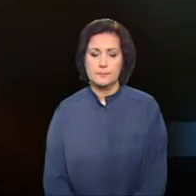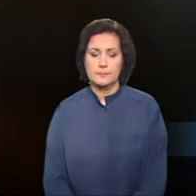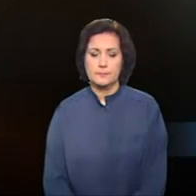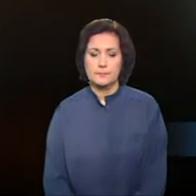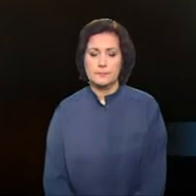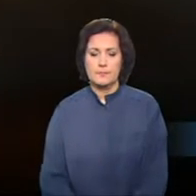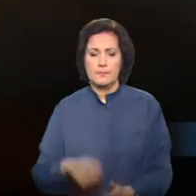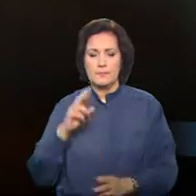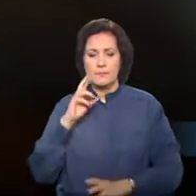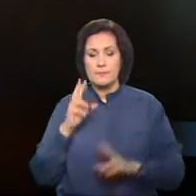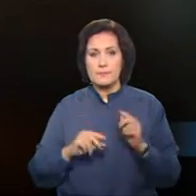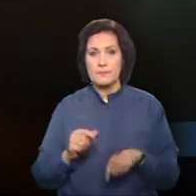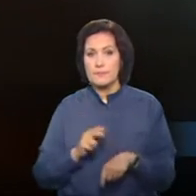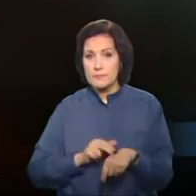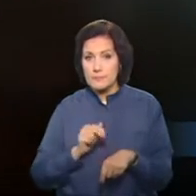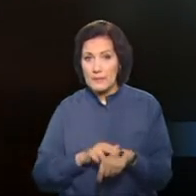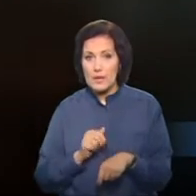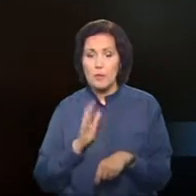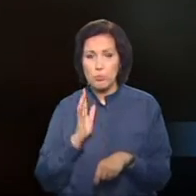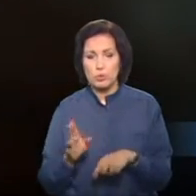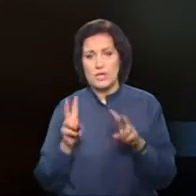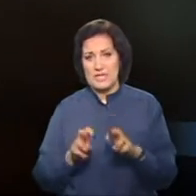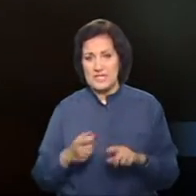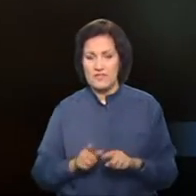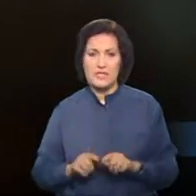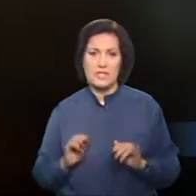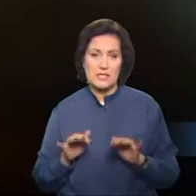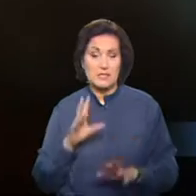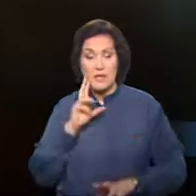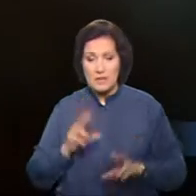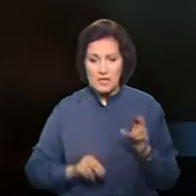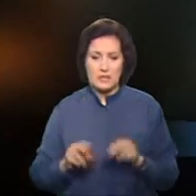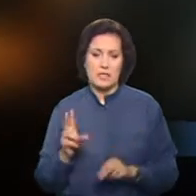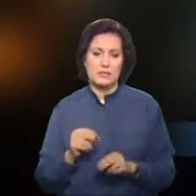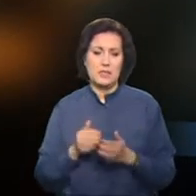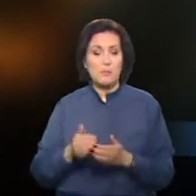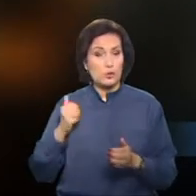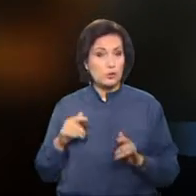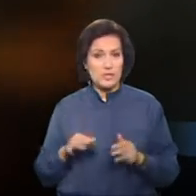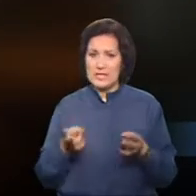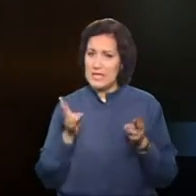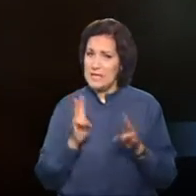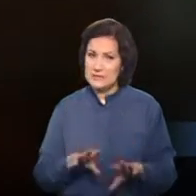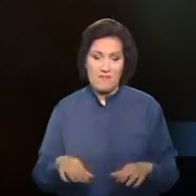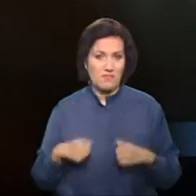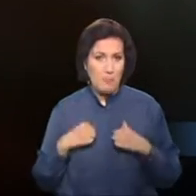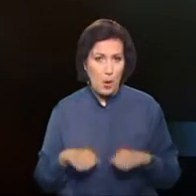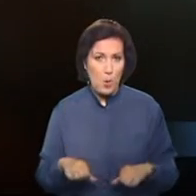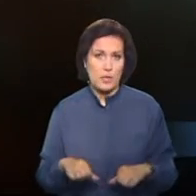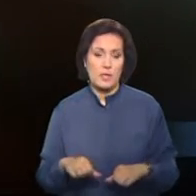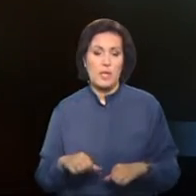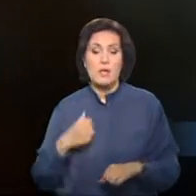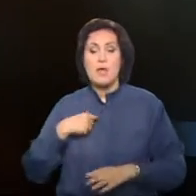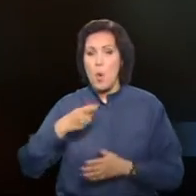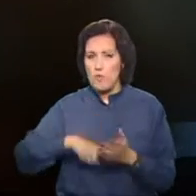Надеюсь, что правоохранители будут расследовать это дело. Надеюсь, и предыдущее дело не оставит покоя. Я уверен,